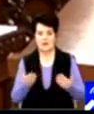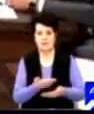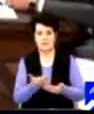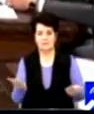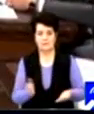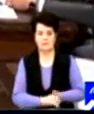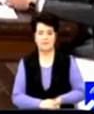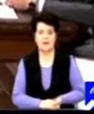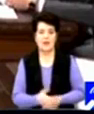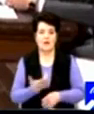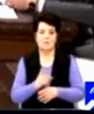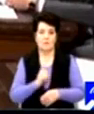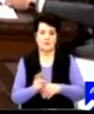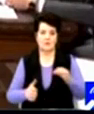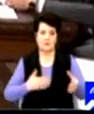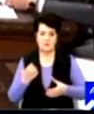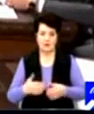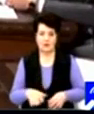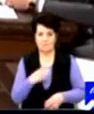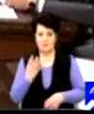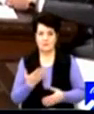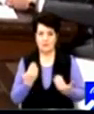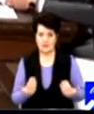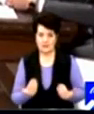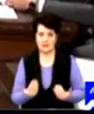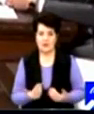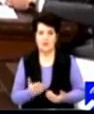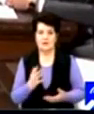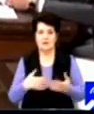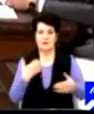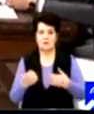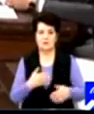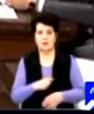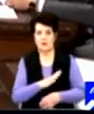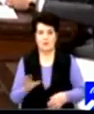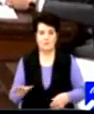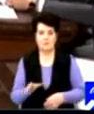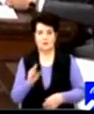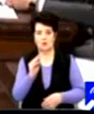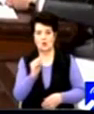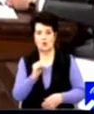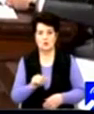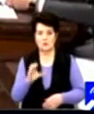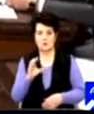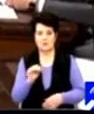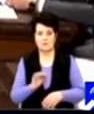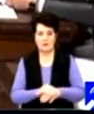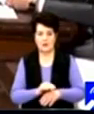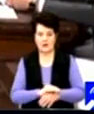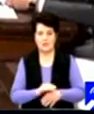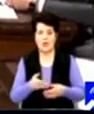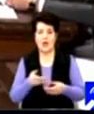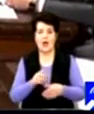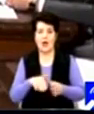Electorală Centrală. Au fost foarte multe îngrijorări, iată că toate acele îngrijorări n-au fost justificate, alegerile au avut